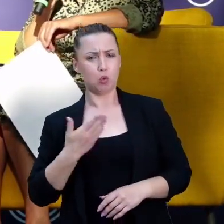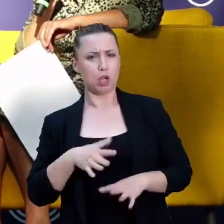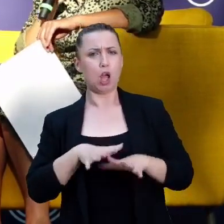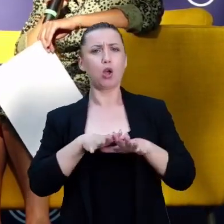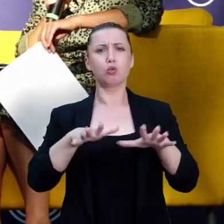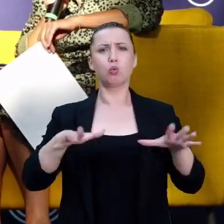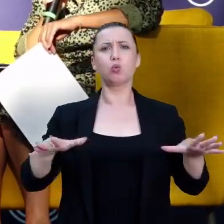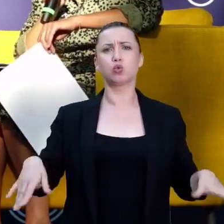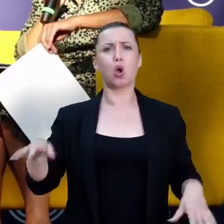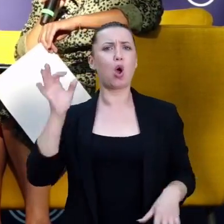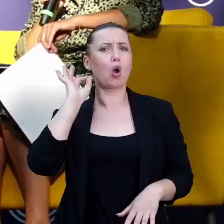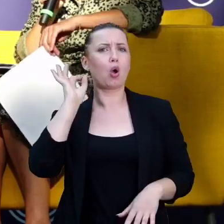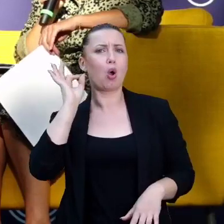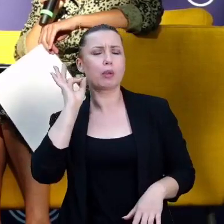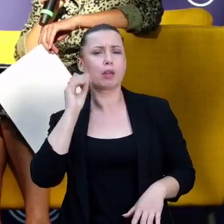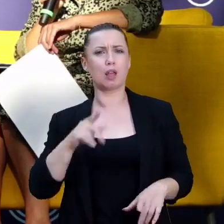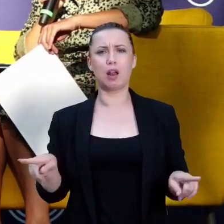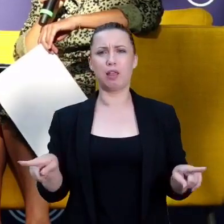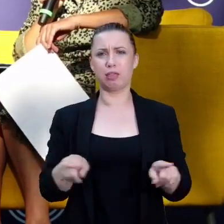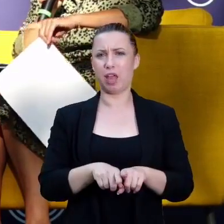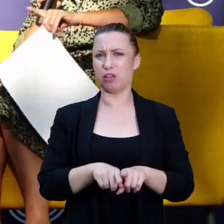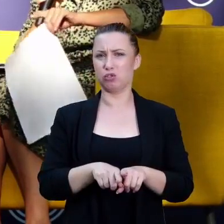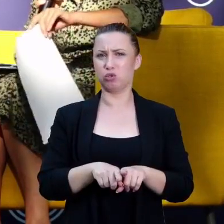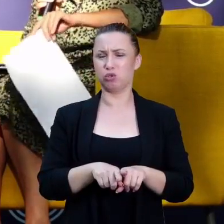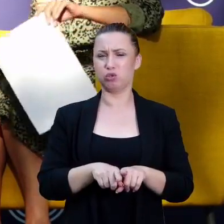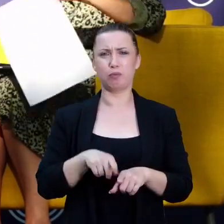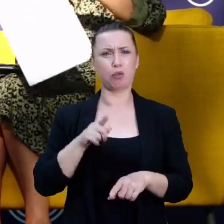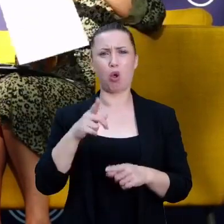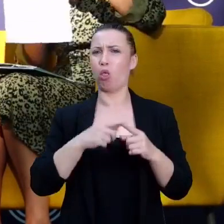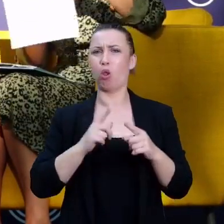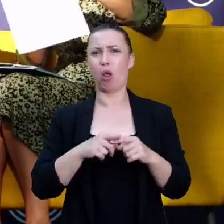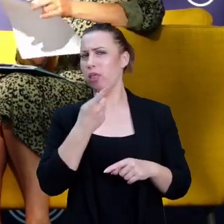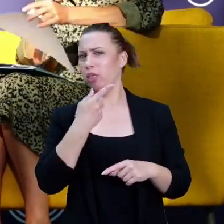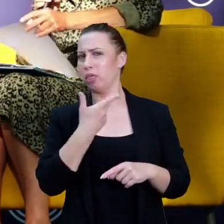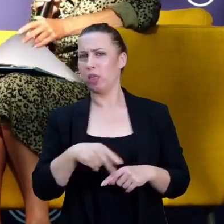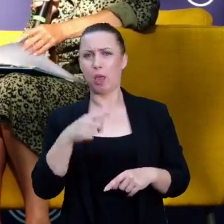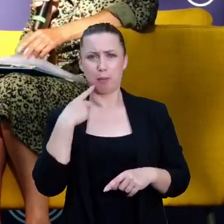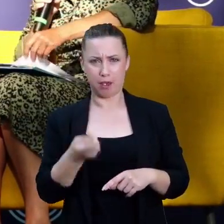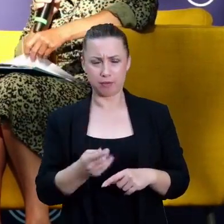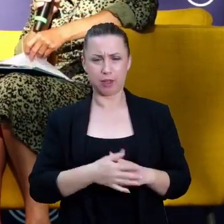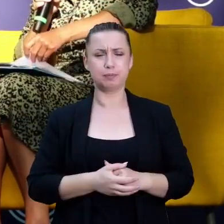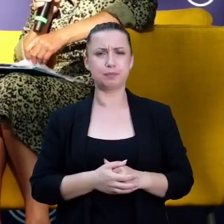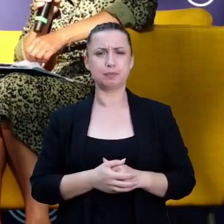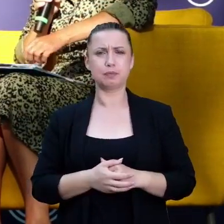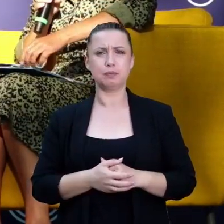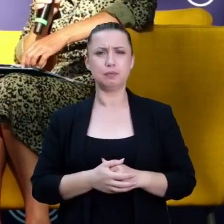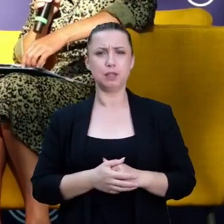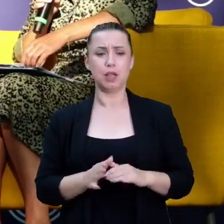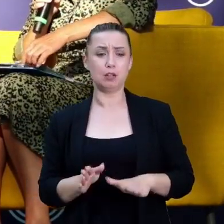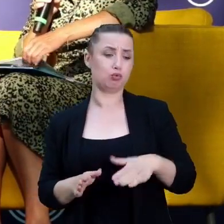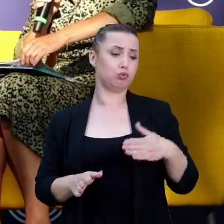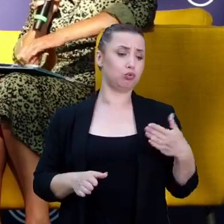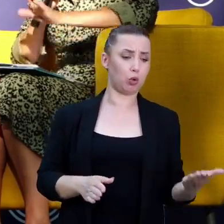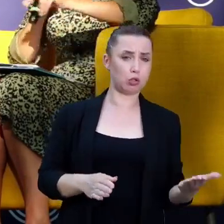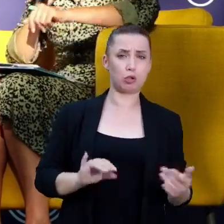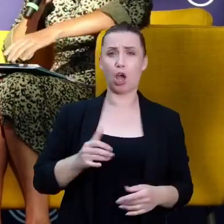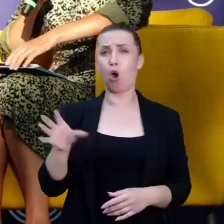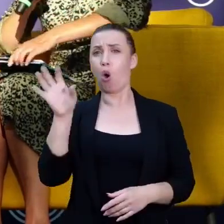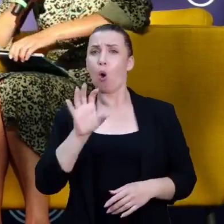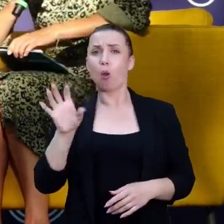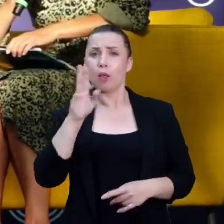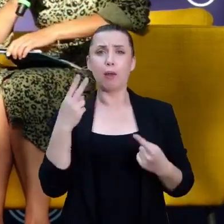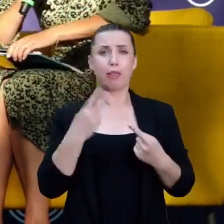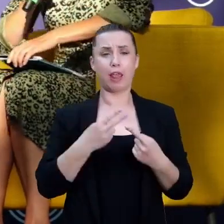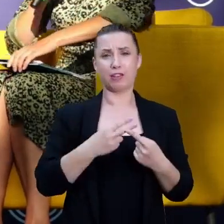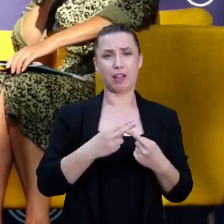od prawdy i od oczekiwań. A z drugiej strony, jak oglądamy telewizję,